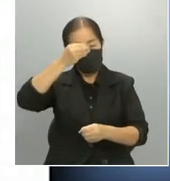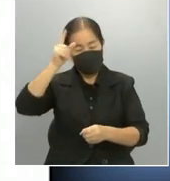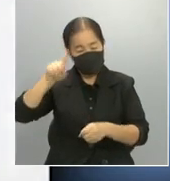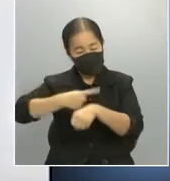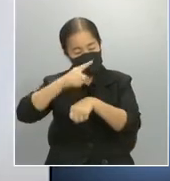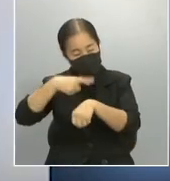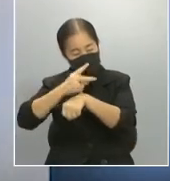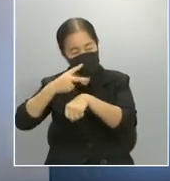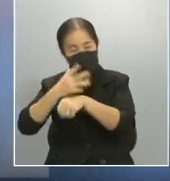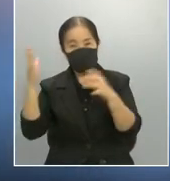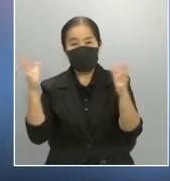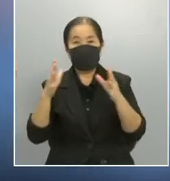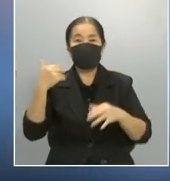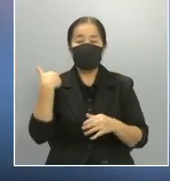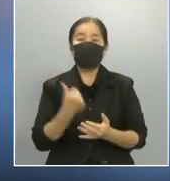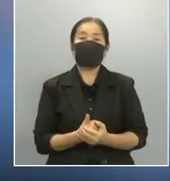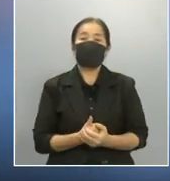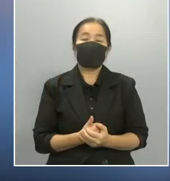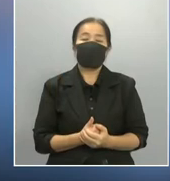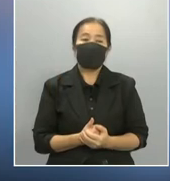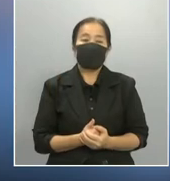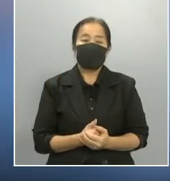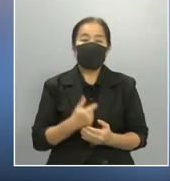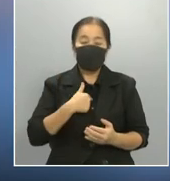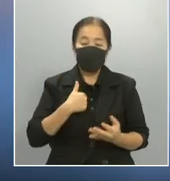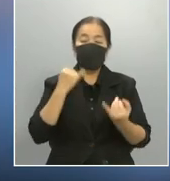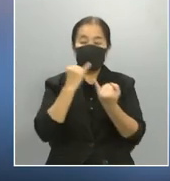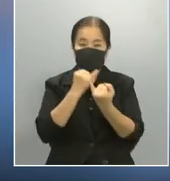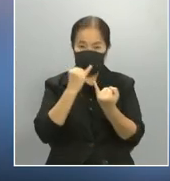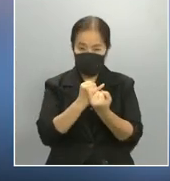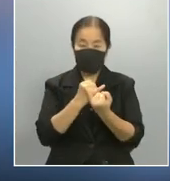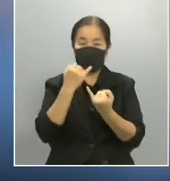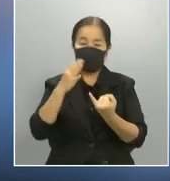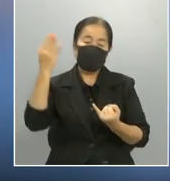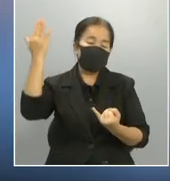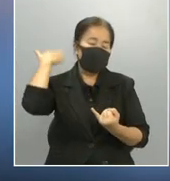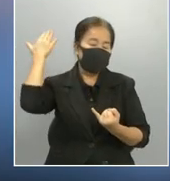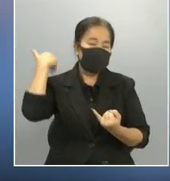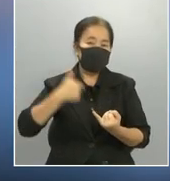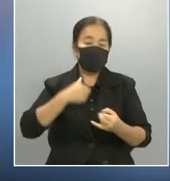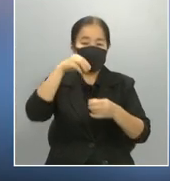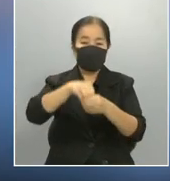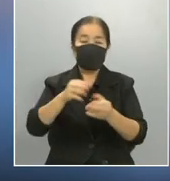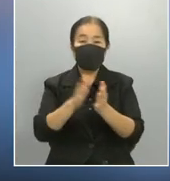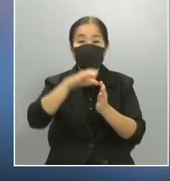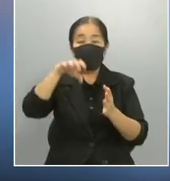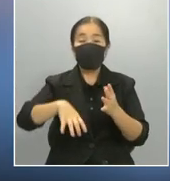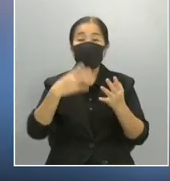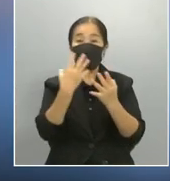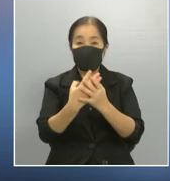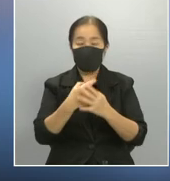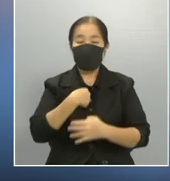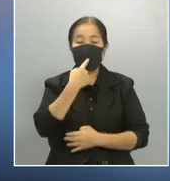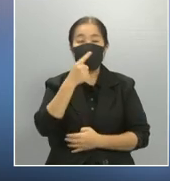กันเคยมีโอกาสพูดคุยกับอดีตนักโทษประหารนะคะในสมัยที่เขาอยู่ในเรือนจำเนี่ยเขาบอกว่าเวลา